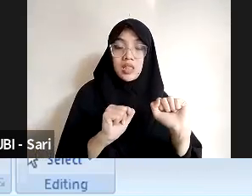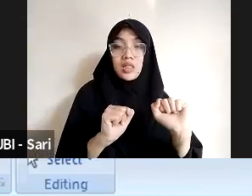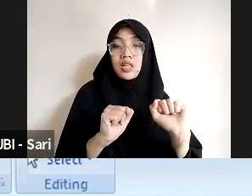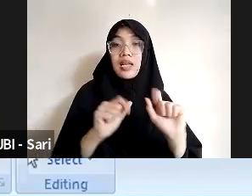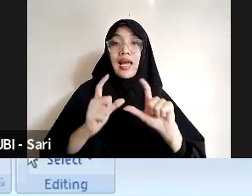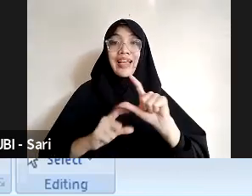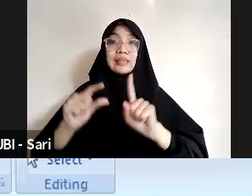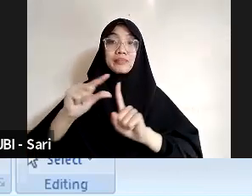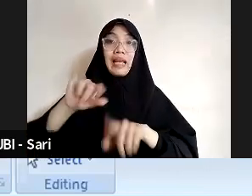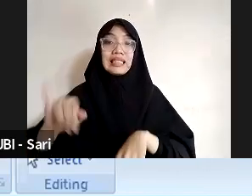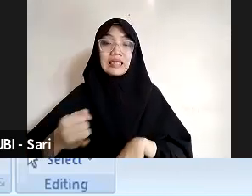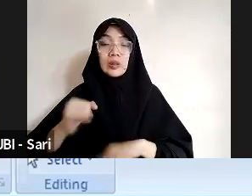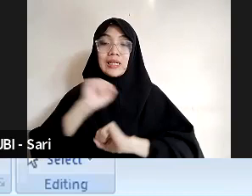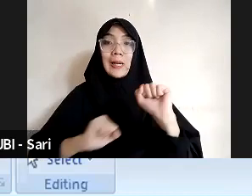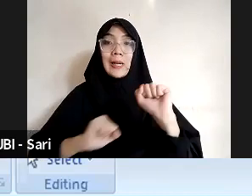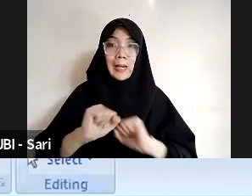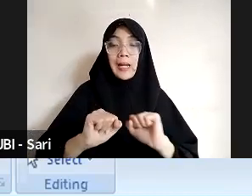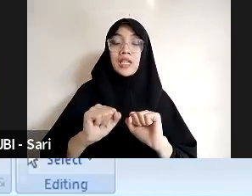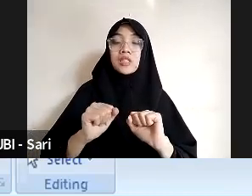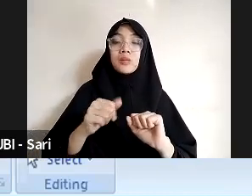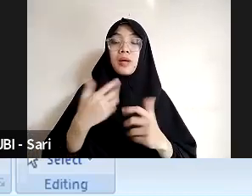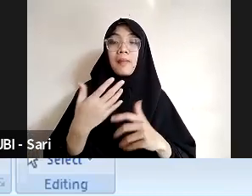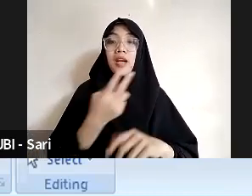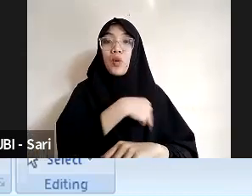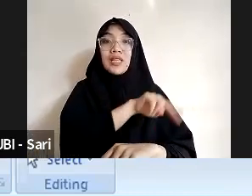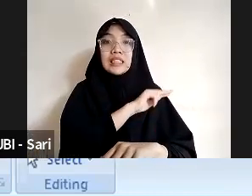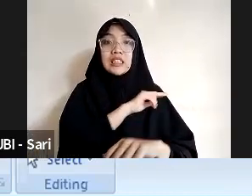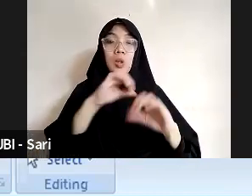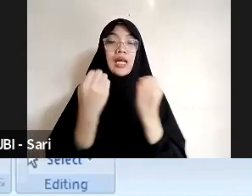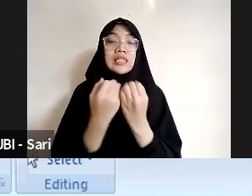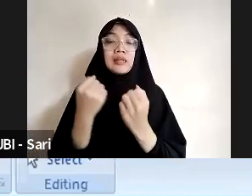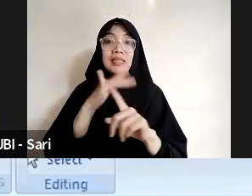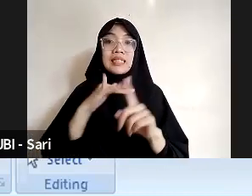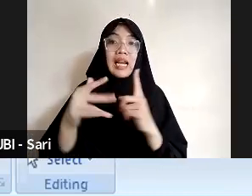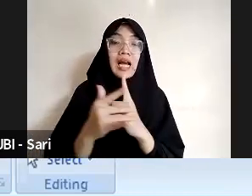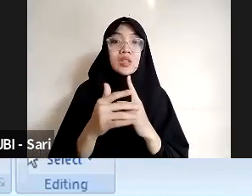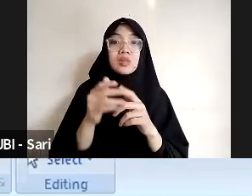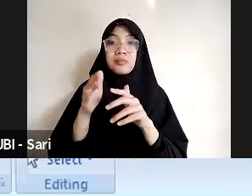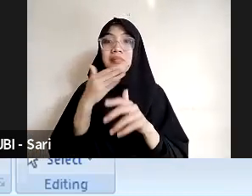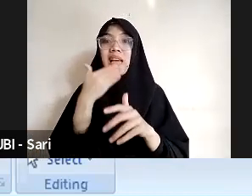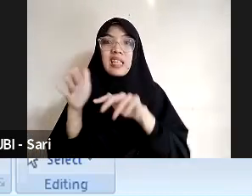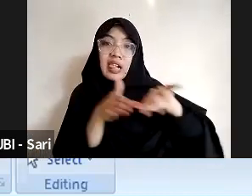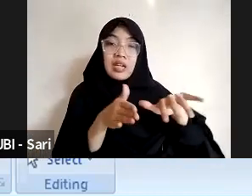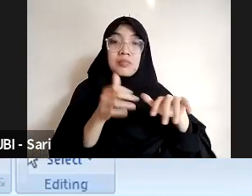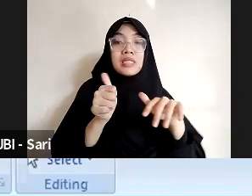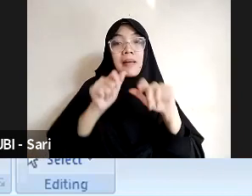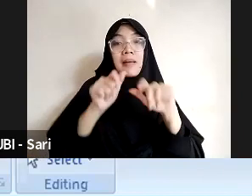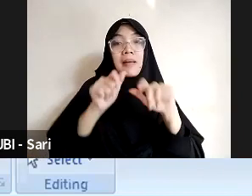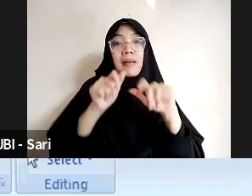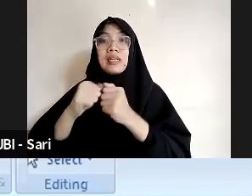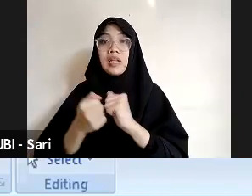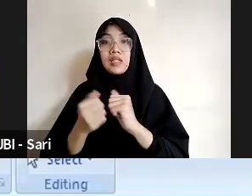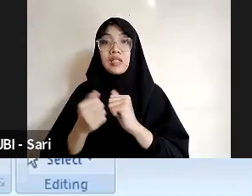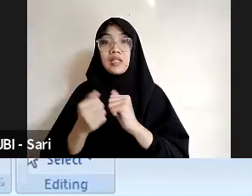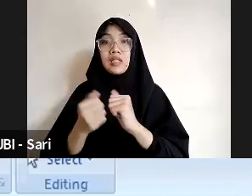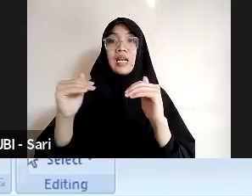merupakan gerakan Kamen untuk mengembalikan potensi organisasi rakyat yang selama ini terpinggirkan untuk menjawab persoalan kemiskinan, ketidakadilan, termasuk